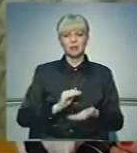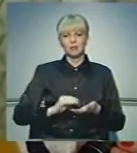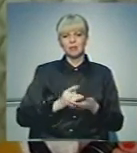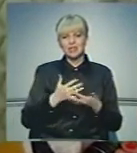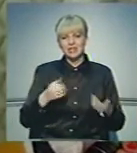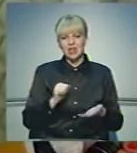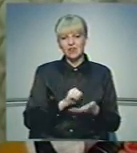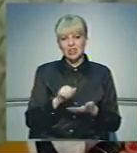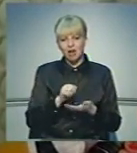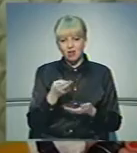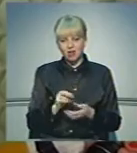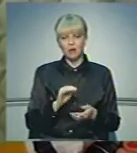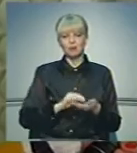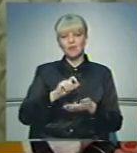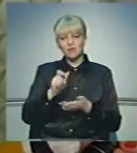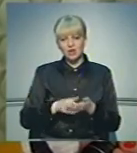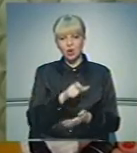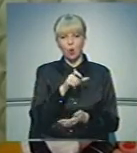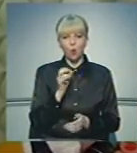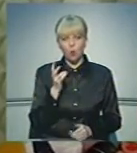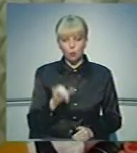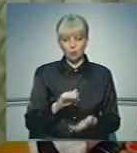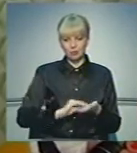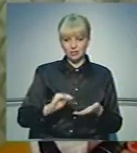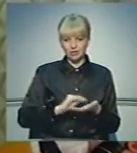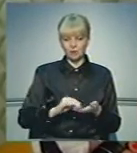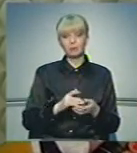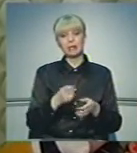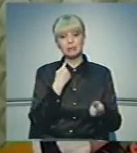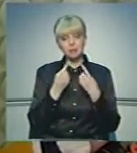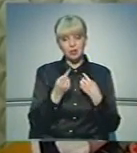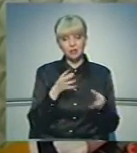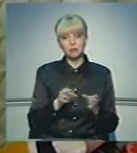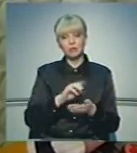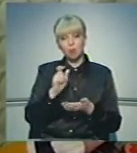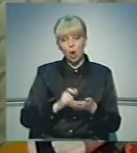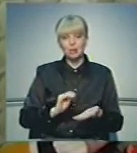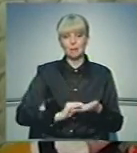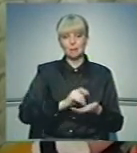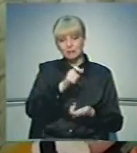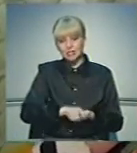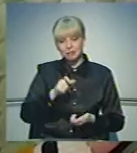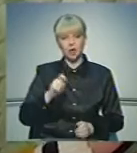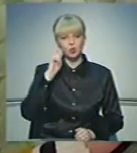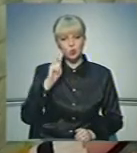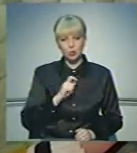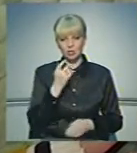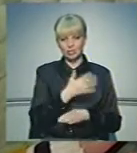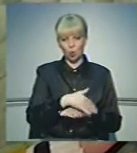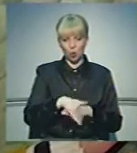видання і писав вірші, писав хоку. Ось, спілкувався із поетами і письменниками з України, з-за